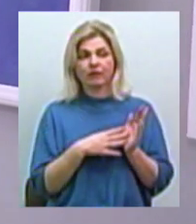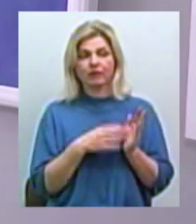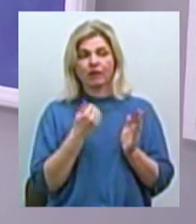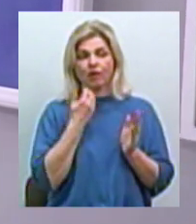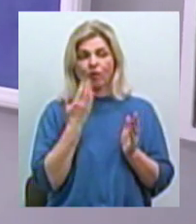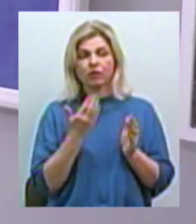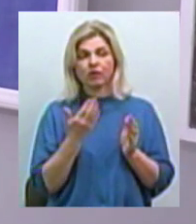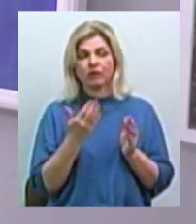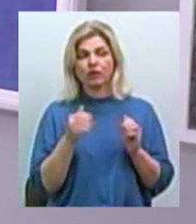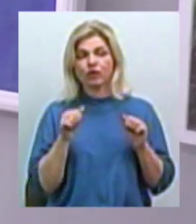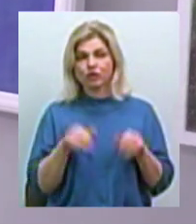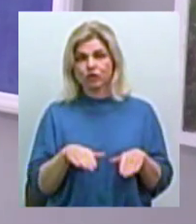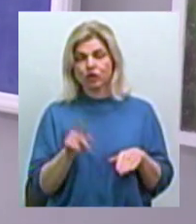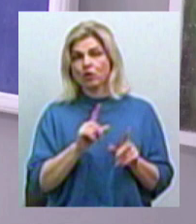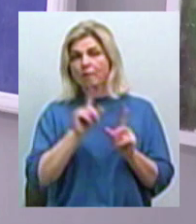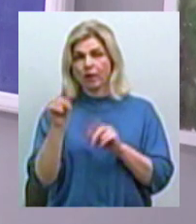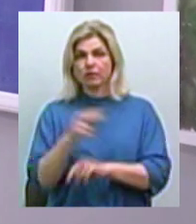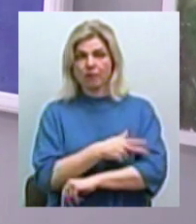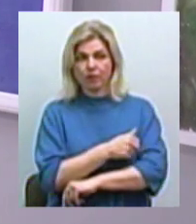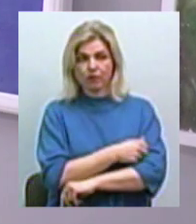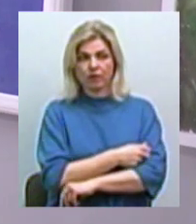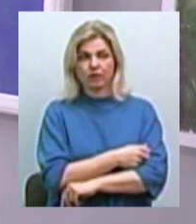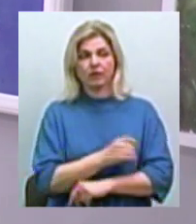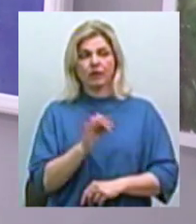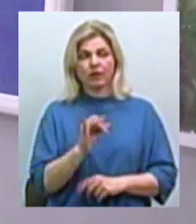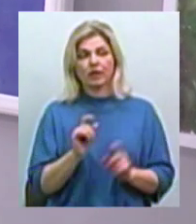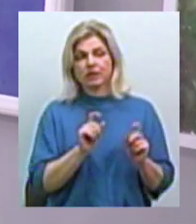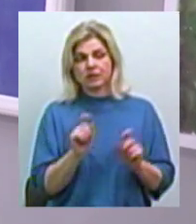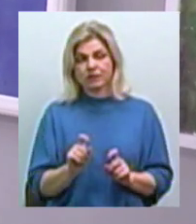було, що він їде в лікарню, каже, сідає ще